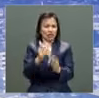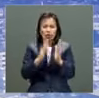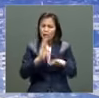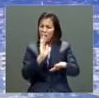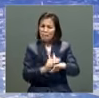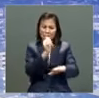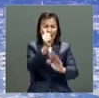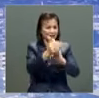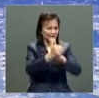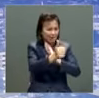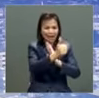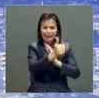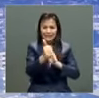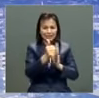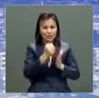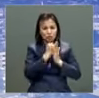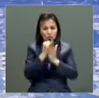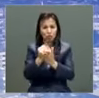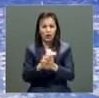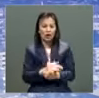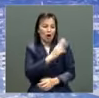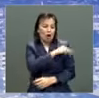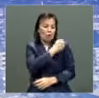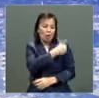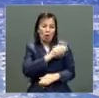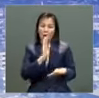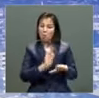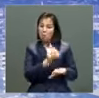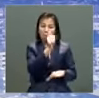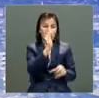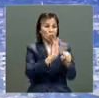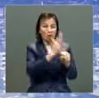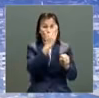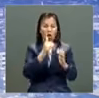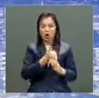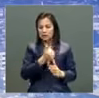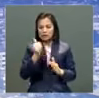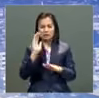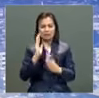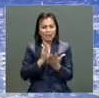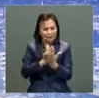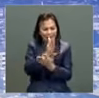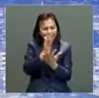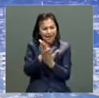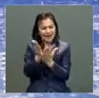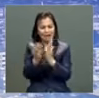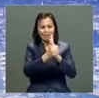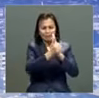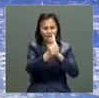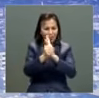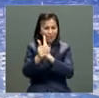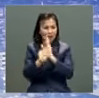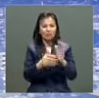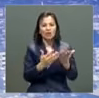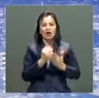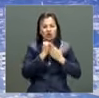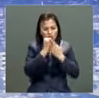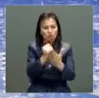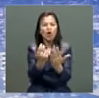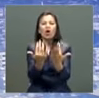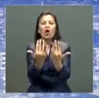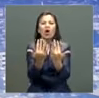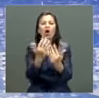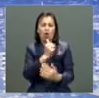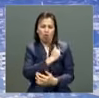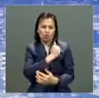ายที่จะต้องเข้ามาไม่ใช่แค่การแพทย์อย่างเดียวที่เก่งเราต้องมีคนอื่นๆที่เก่งด้านนี้ช่วยท่านอยู่ท่านใจเย็นๆสักนิดหนึ่ง